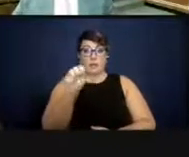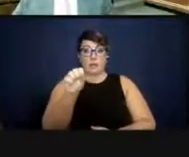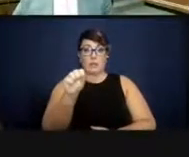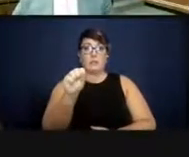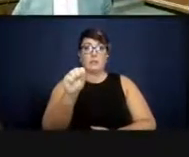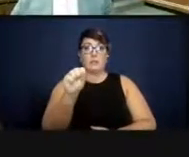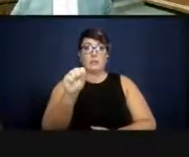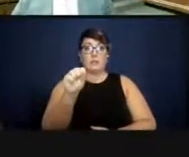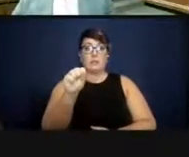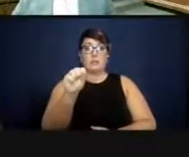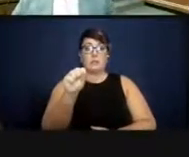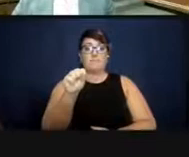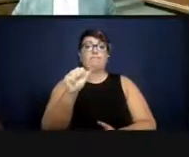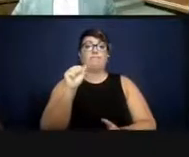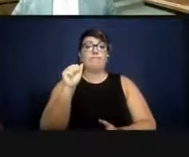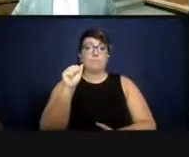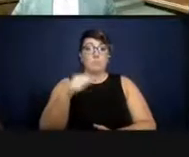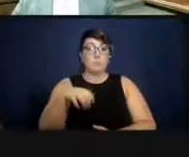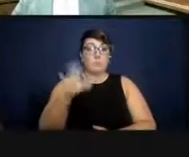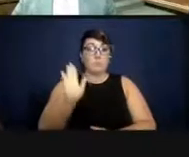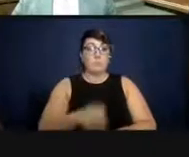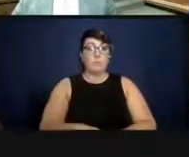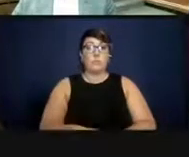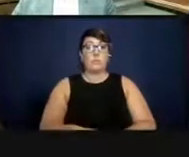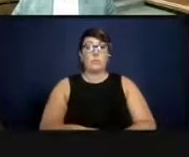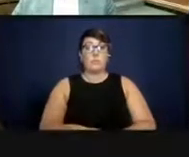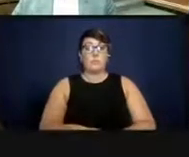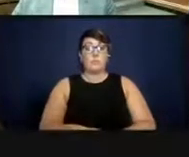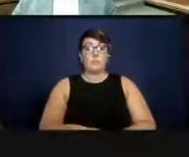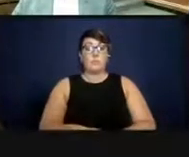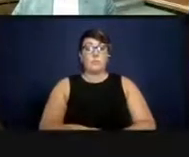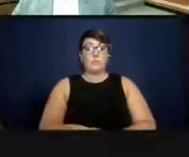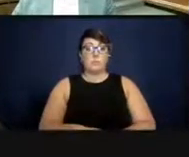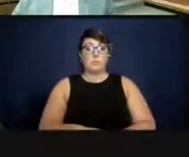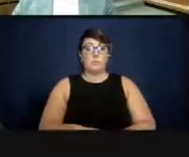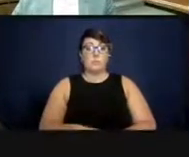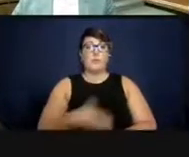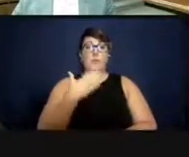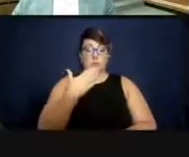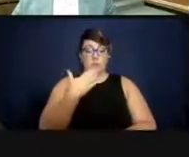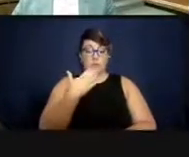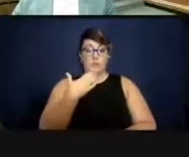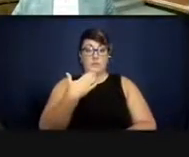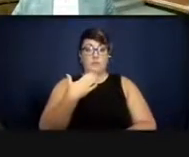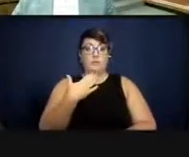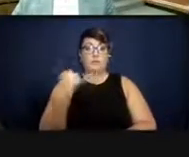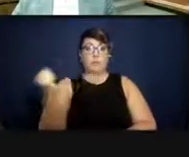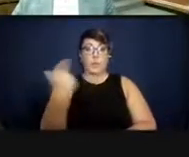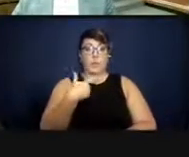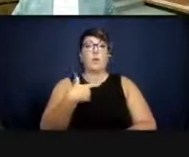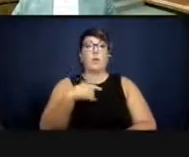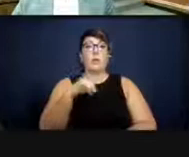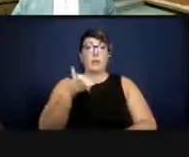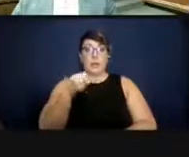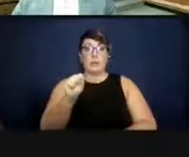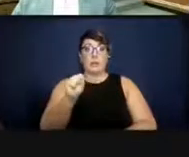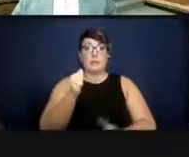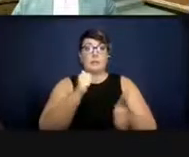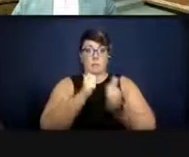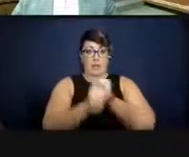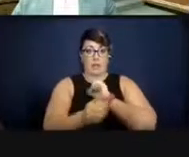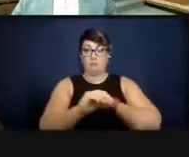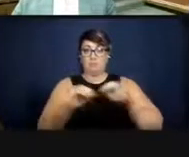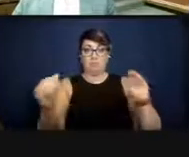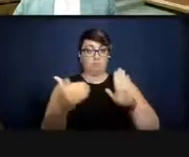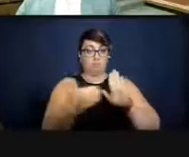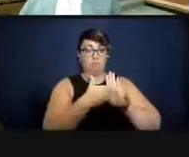Wote ambao wanakubaliana na mswada huu inueni mikono tafadhali. Asanteni sana. Kila mtu amekubali,